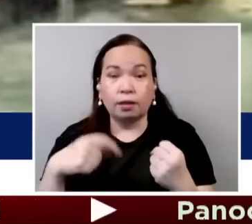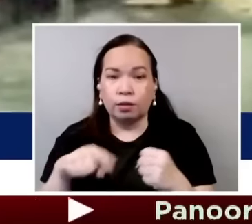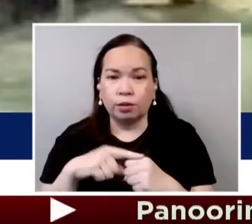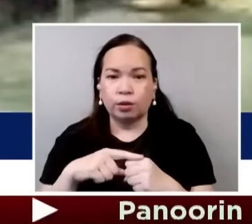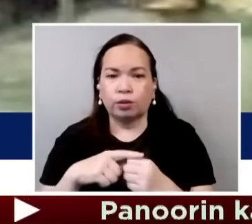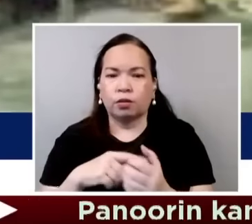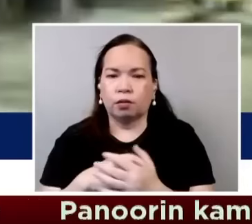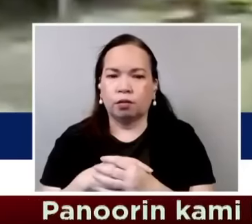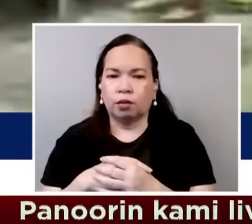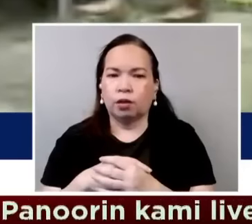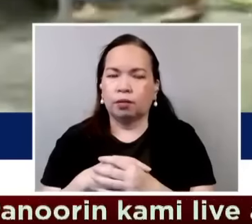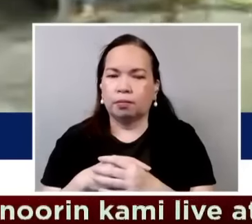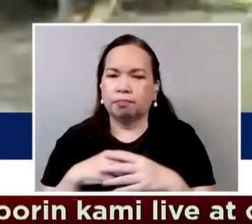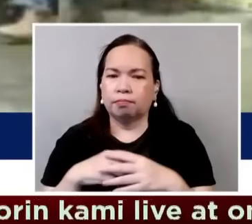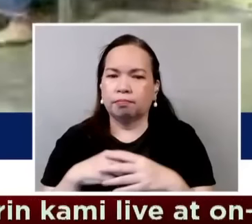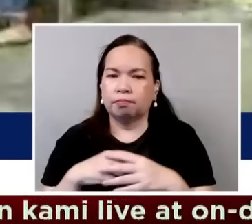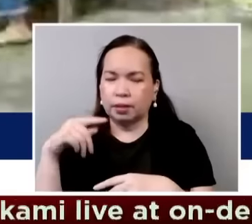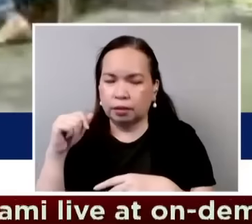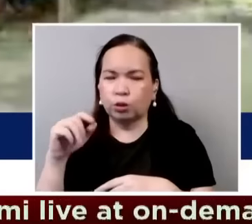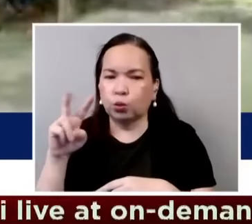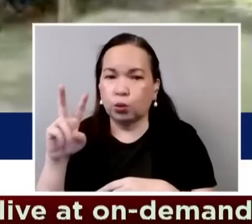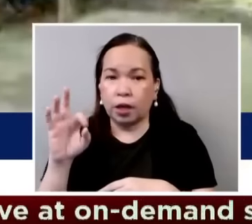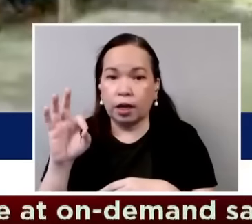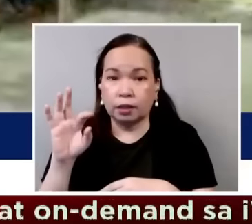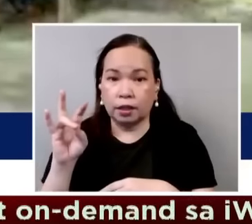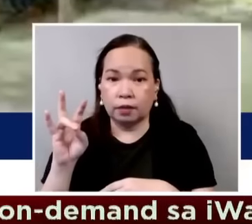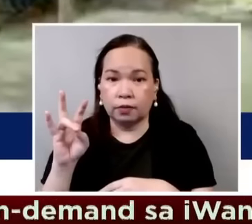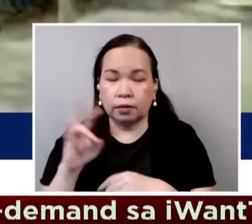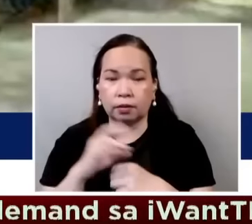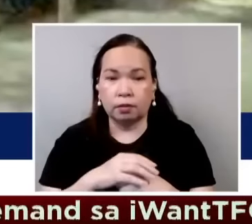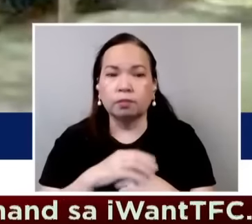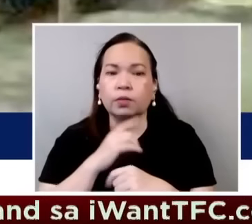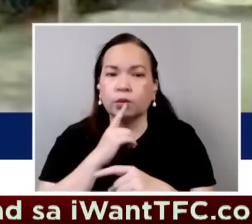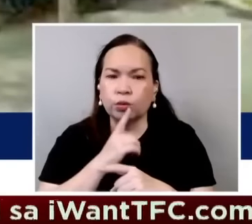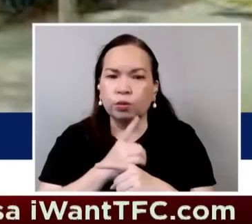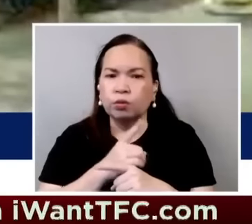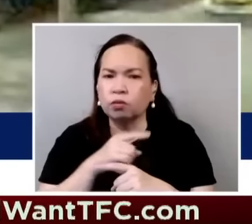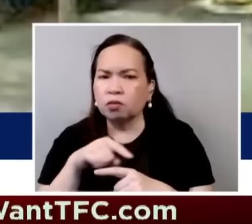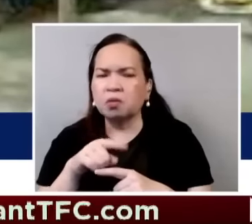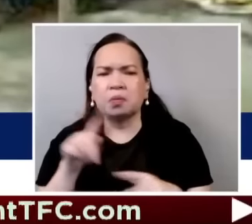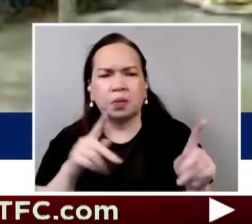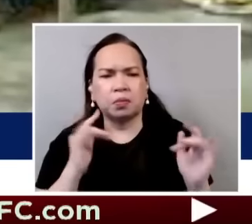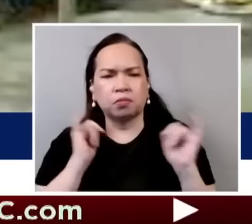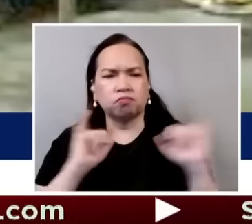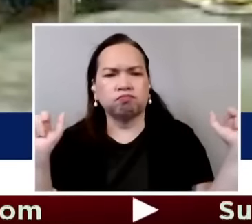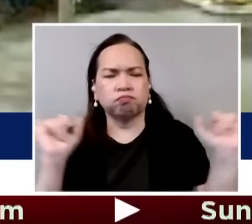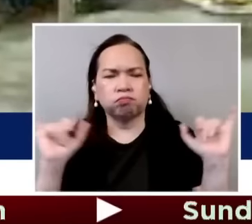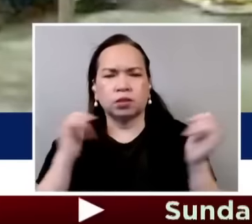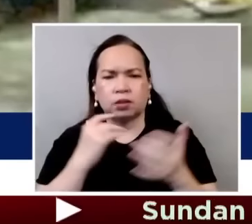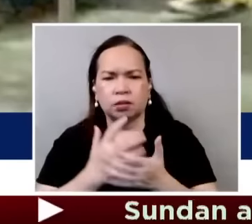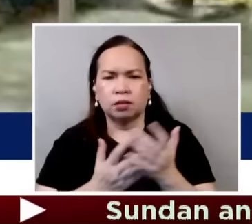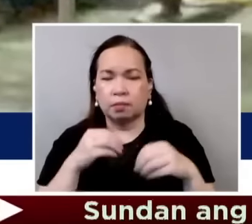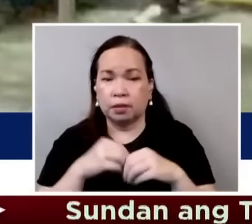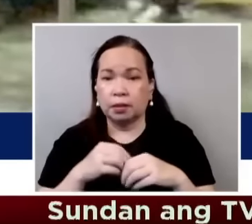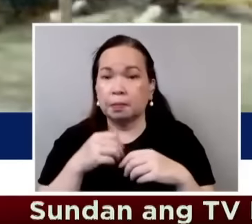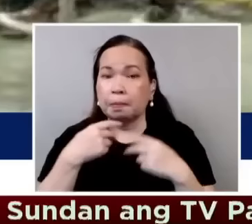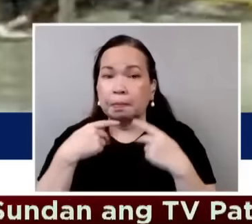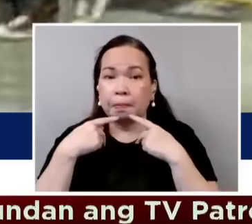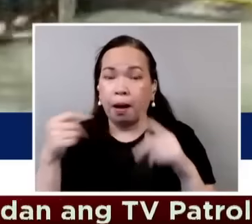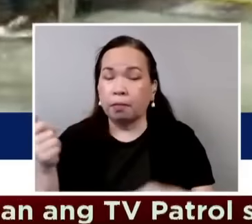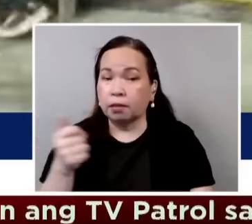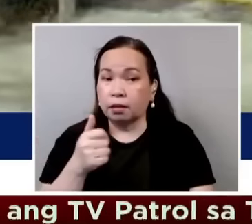297. Pero nakita nga natin no, na magkakaiba pa rin talaga ng preference yung mga pasahero sa loob ng mga pampublikong